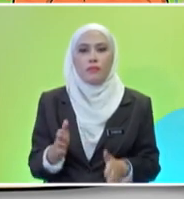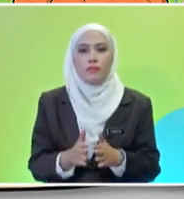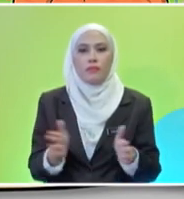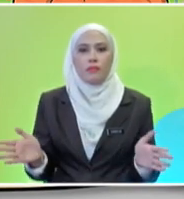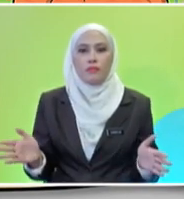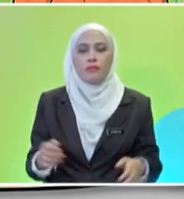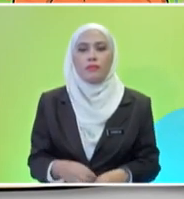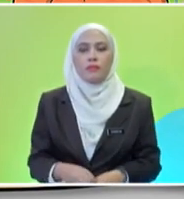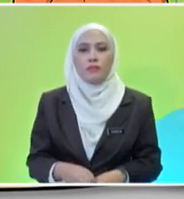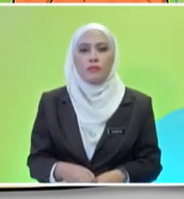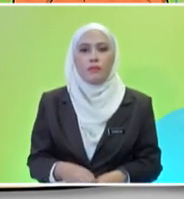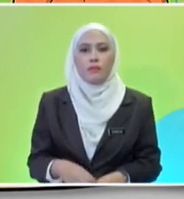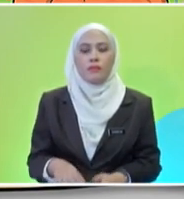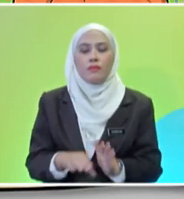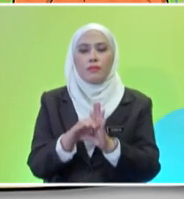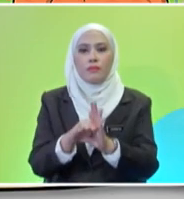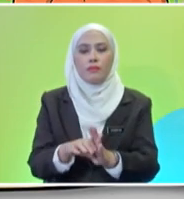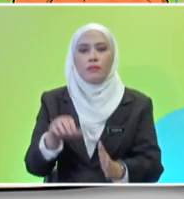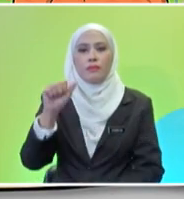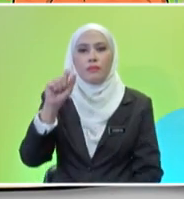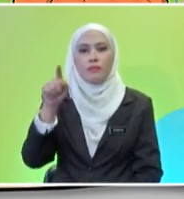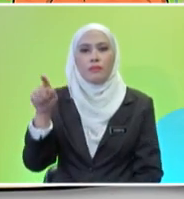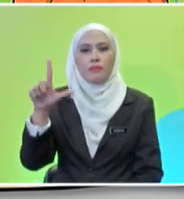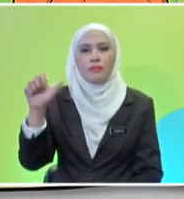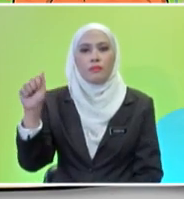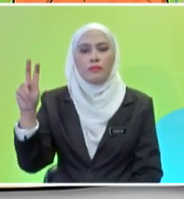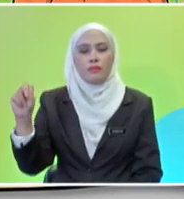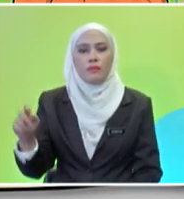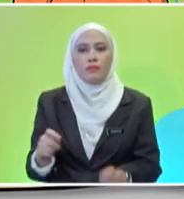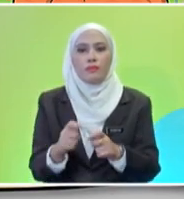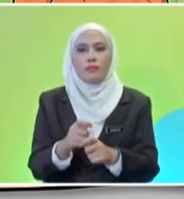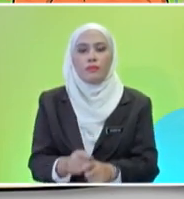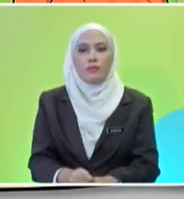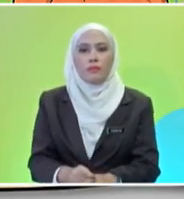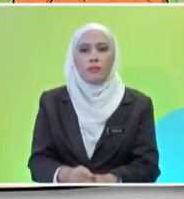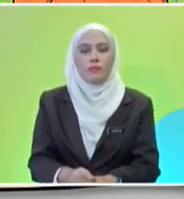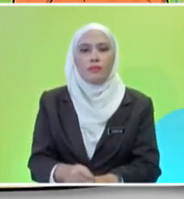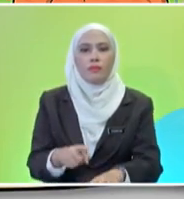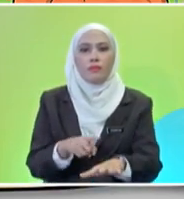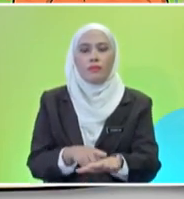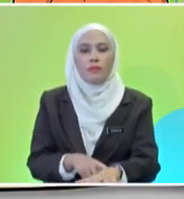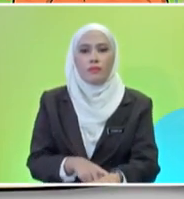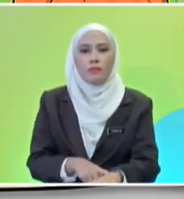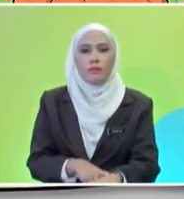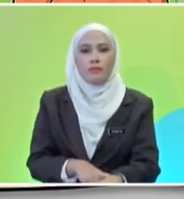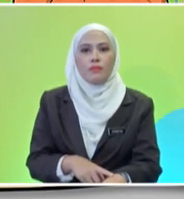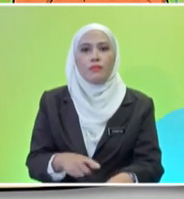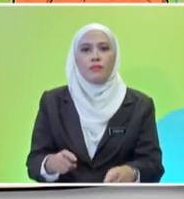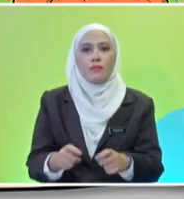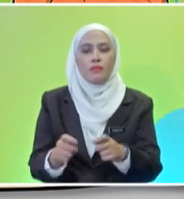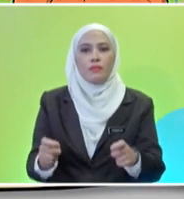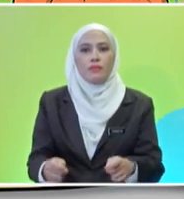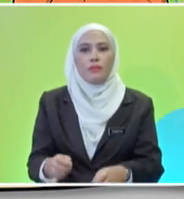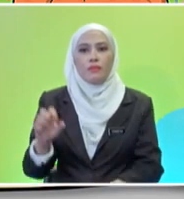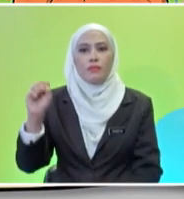contohnya eee Azran tinggal di taman seri gombal di taman sigumpal taman